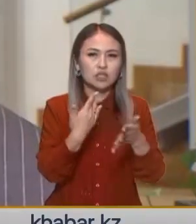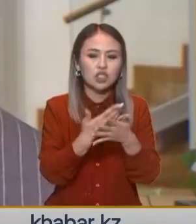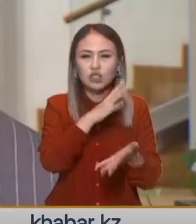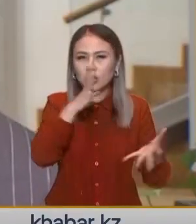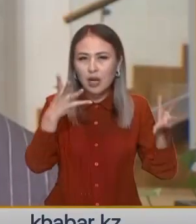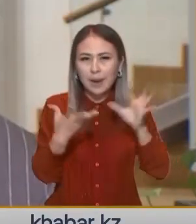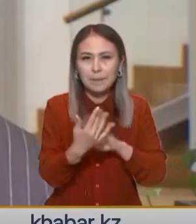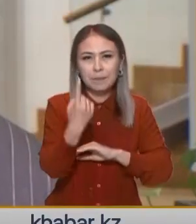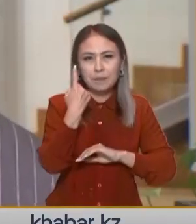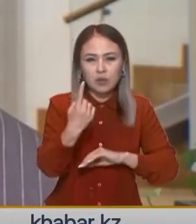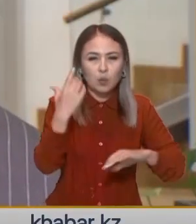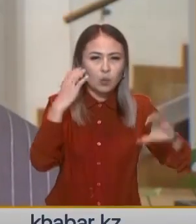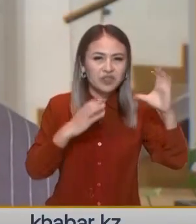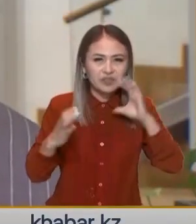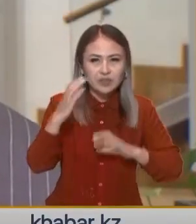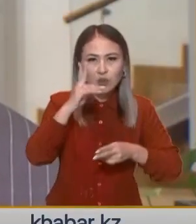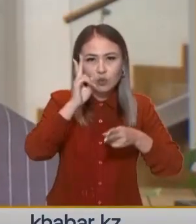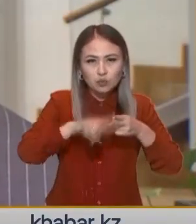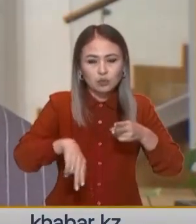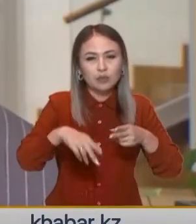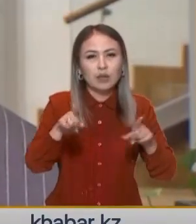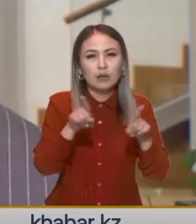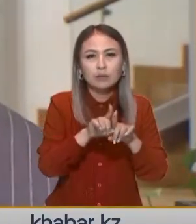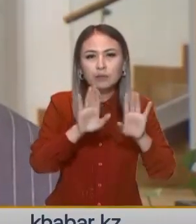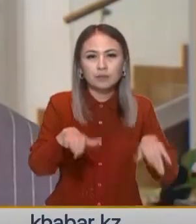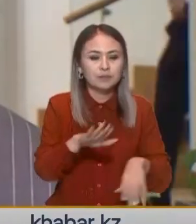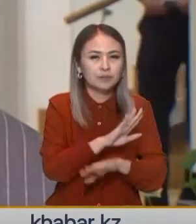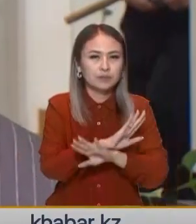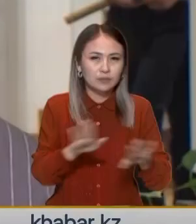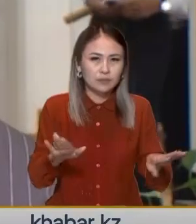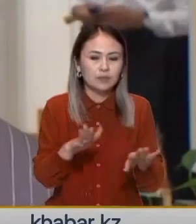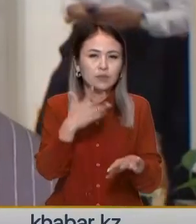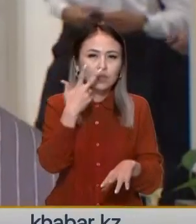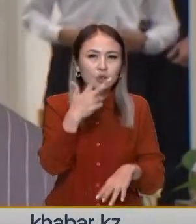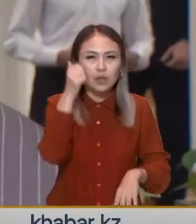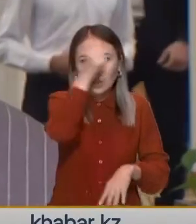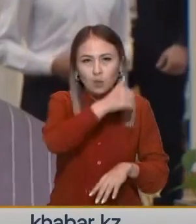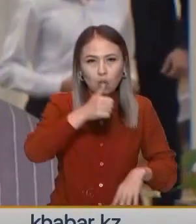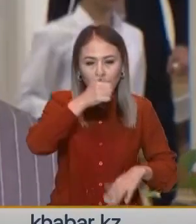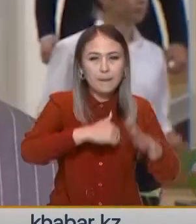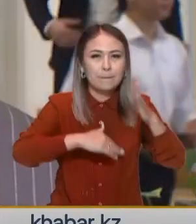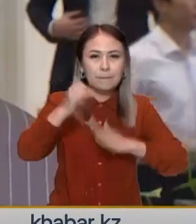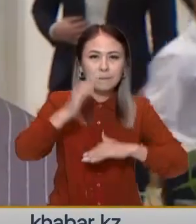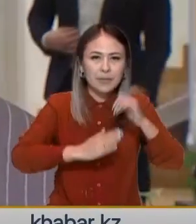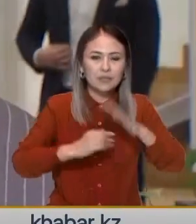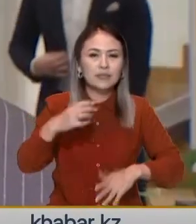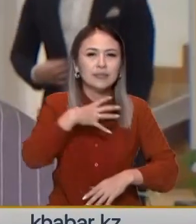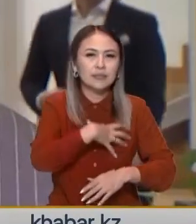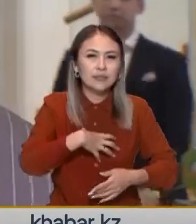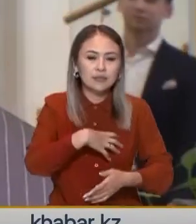бір университеттің бітірушісі түлегінде емес, сонымен қатар 3 жыл практикалық негізі